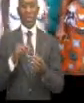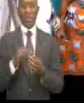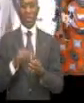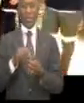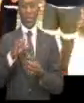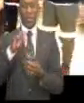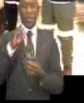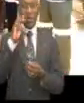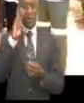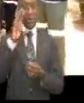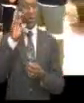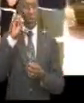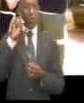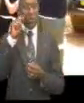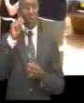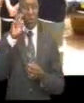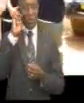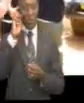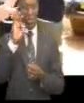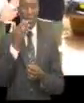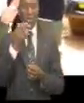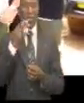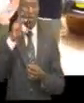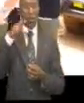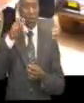accueilli chaleureusement ces dons.